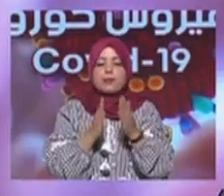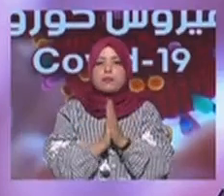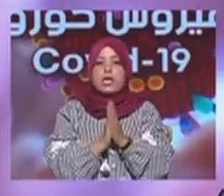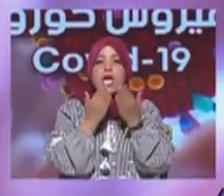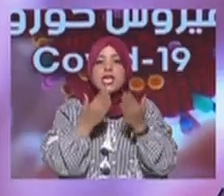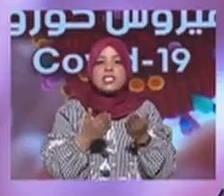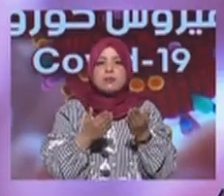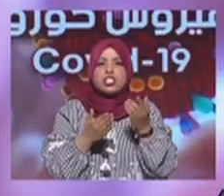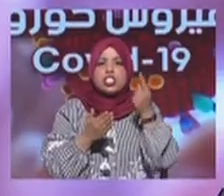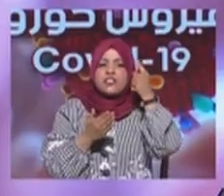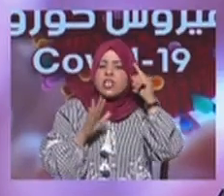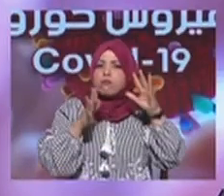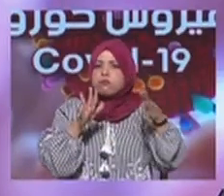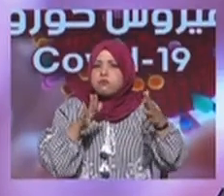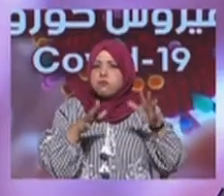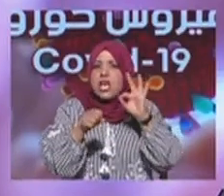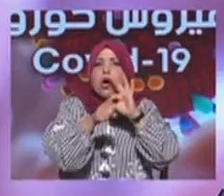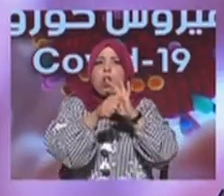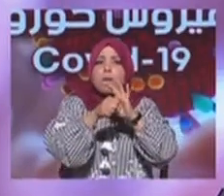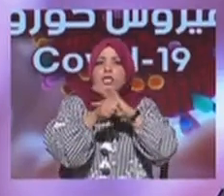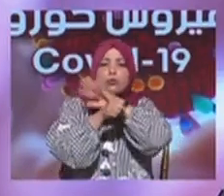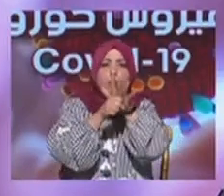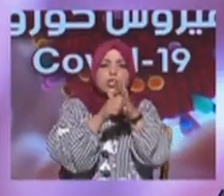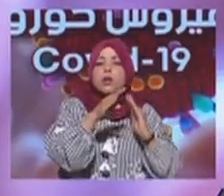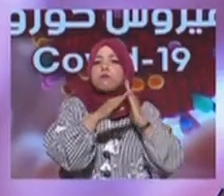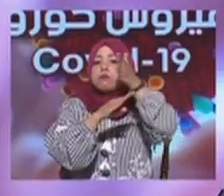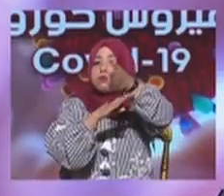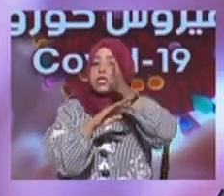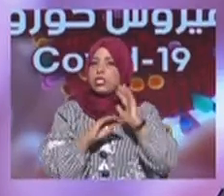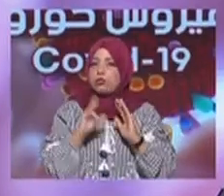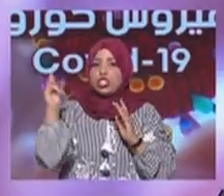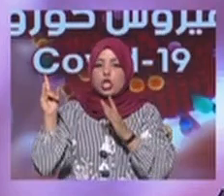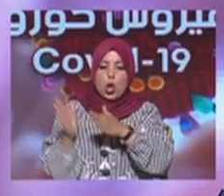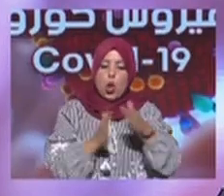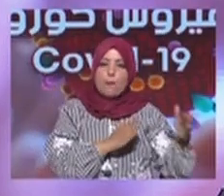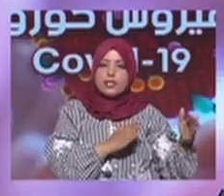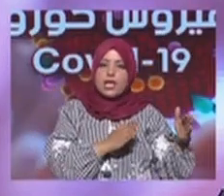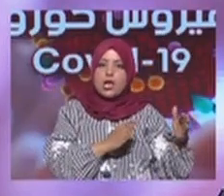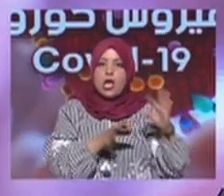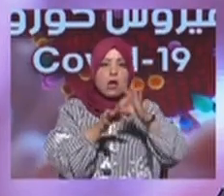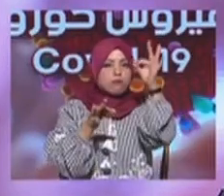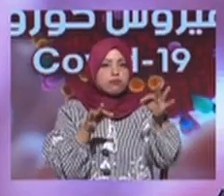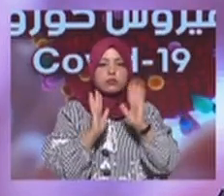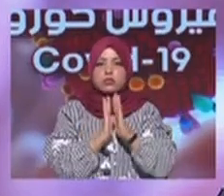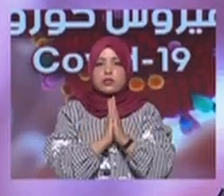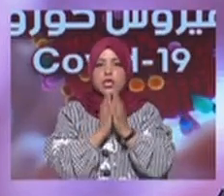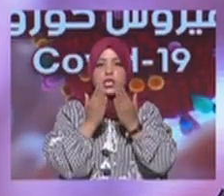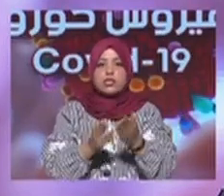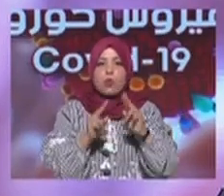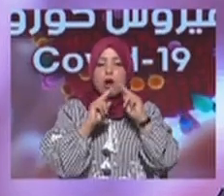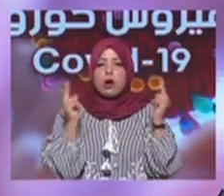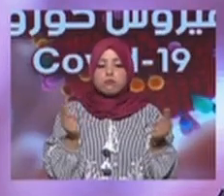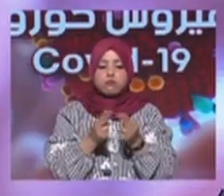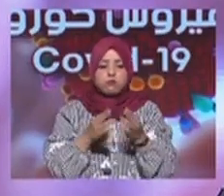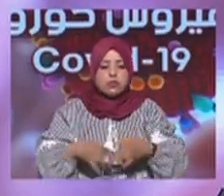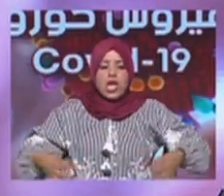شك في حاجه يلزم يمشي، خاصه اللي عنده امراض مزمن. سؤالي الاخير وهو يكمل هذا الكل، معناها سامحني، شنو هي استراتيجيه الدوله وشنو هي استراتيجيه